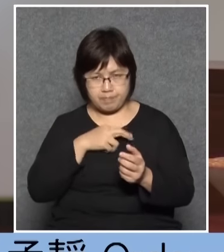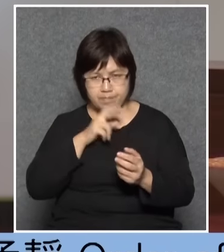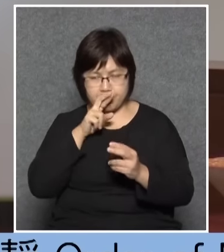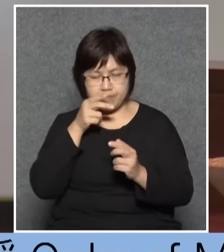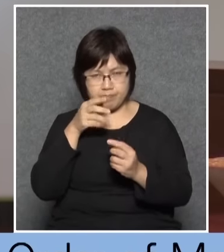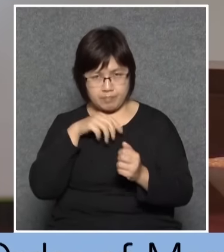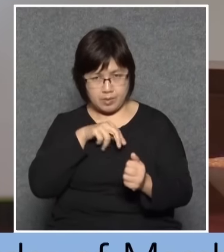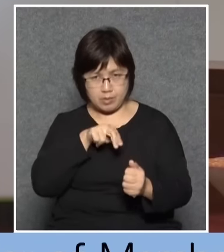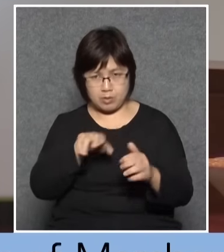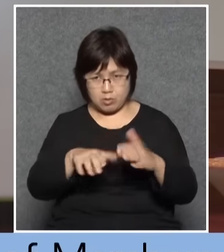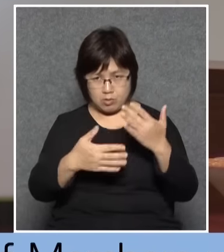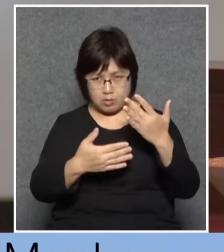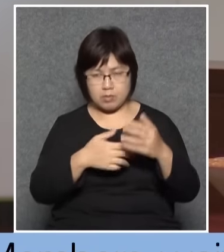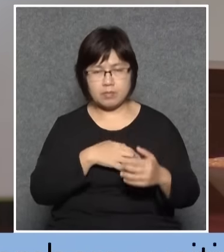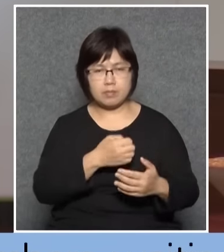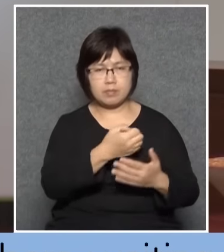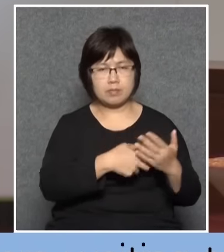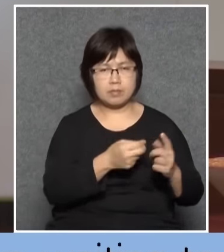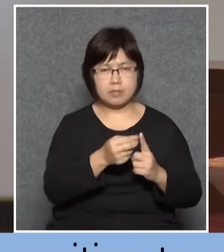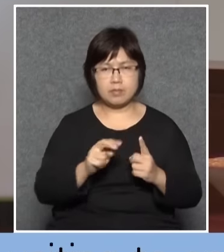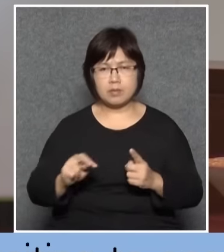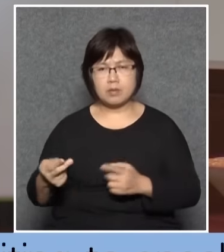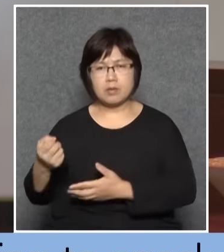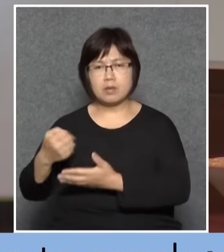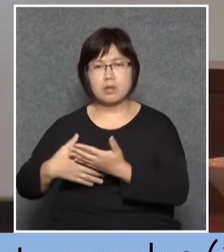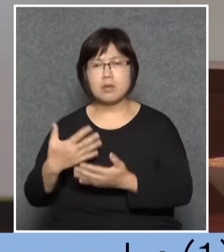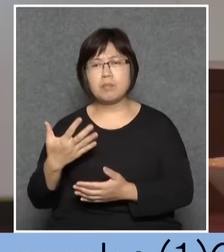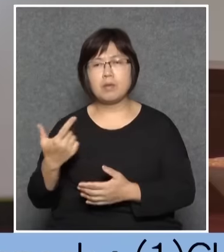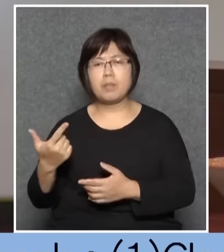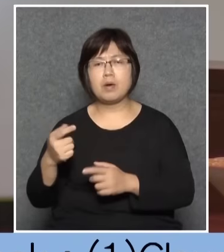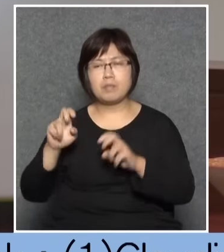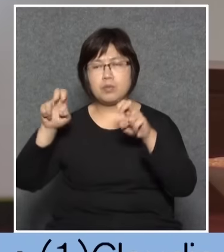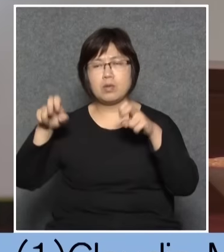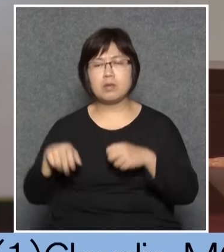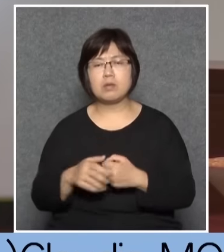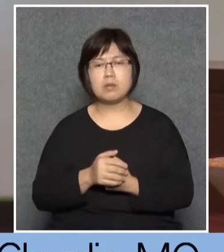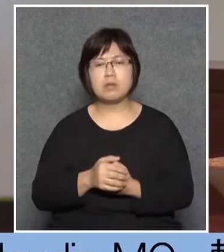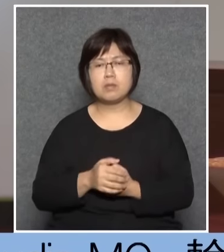部分就係第17條咧，就係修訂條例嘅第58條嘅標題。